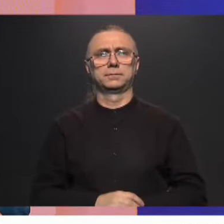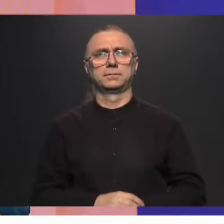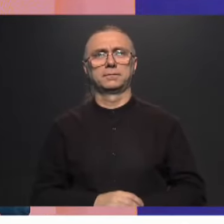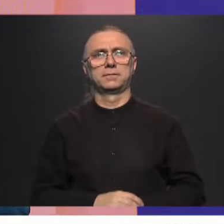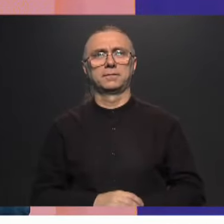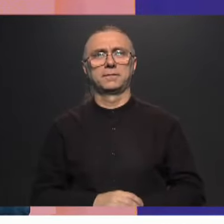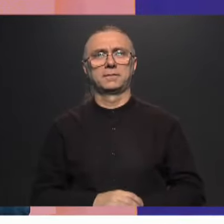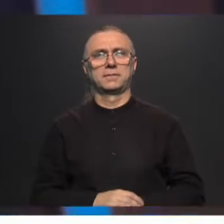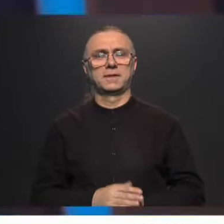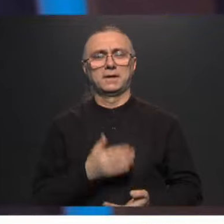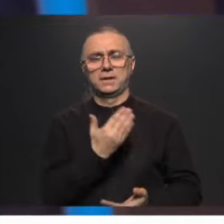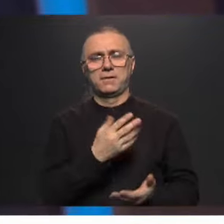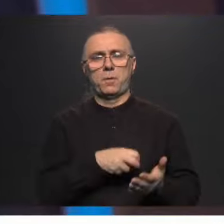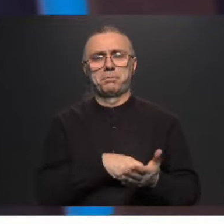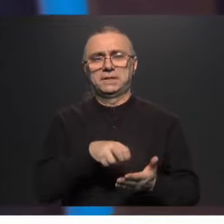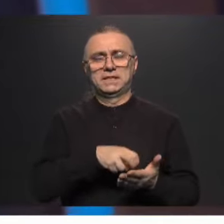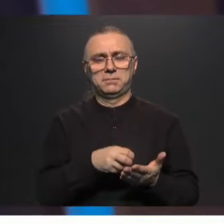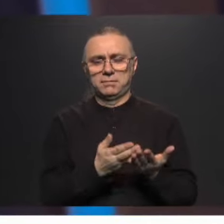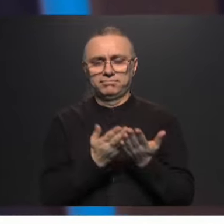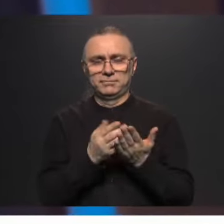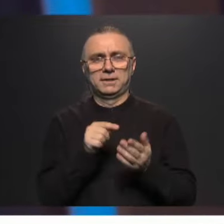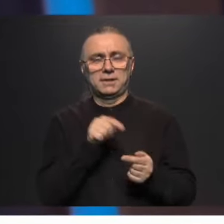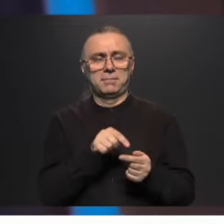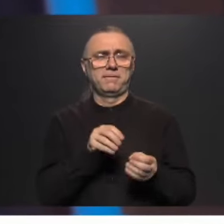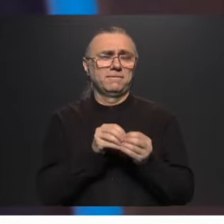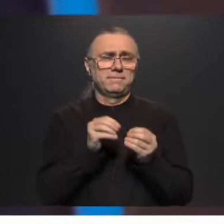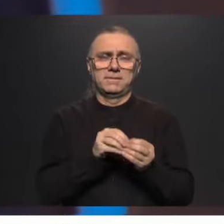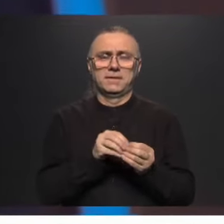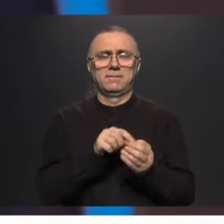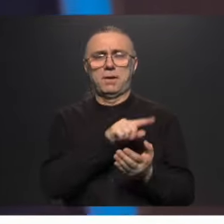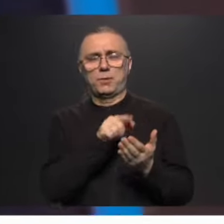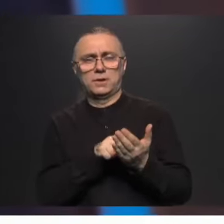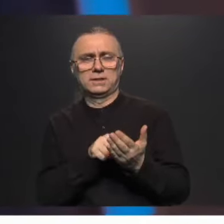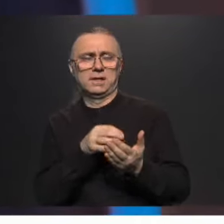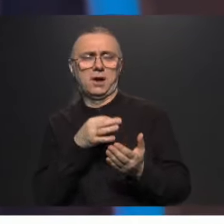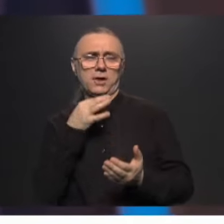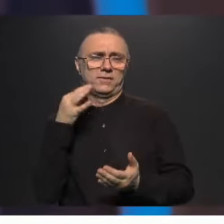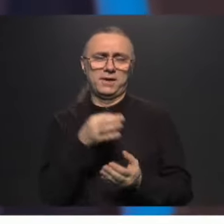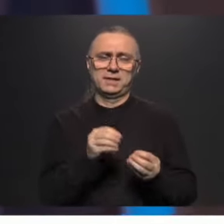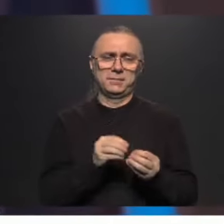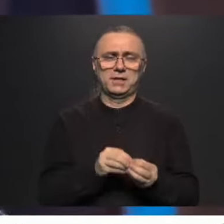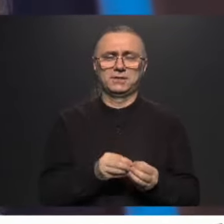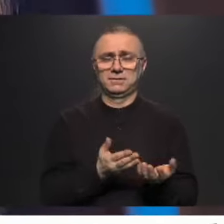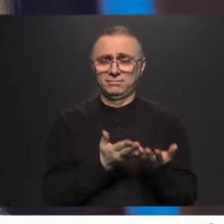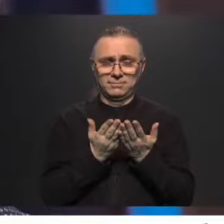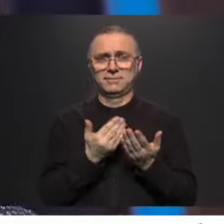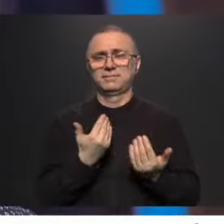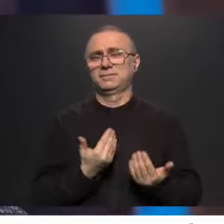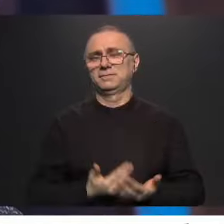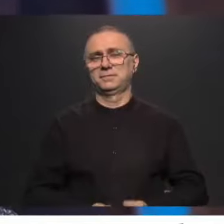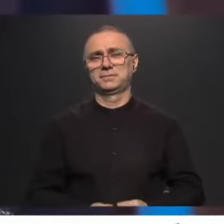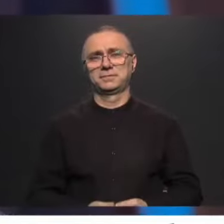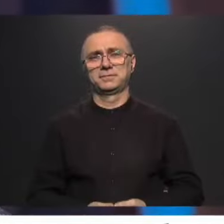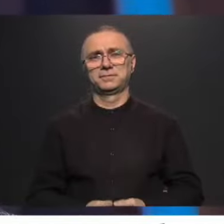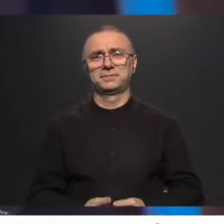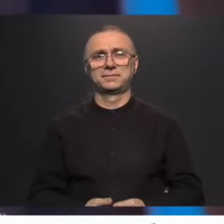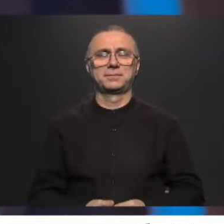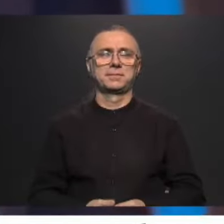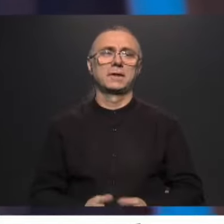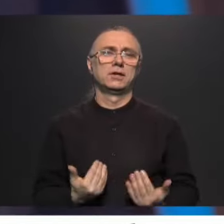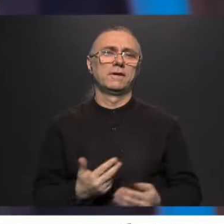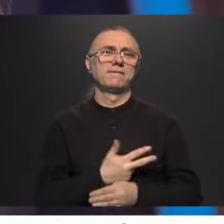письма, те же самые ответы, те же самые вопросы, ничего не меняется. Да, встречи такие, конечно, большой дар. А у нас есть видео-вопрос.